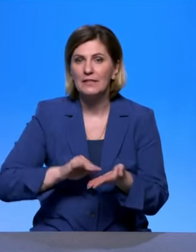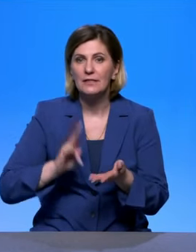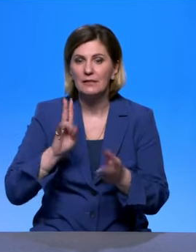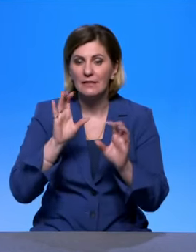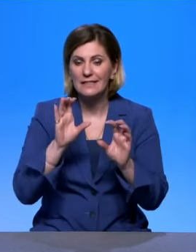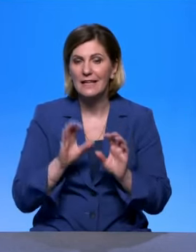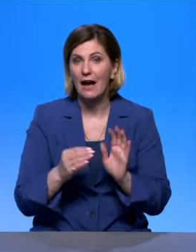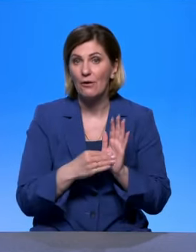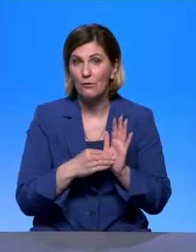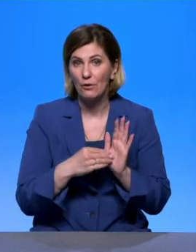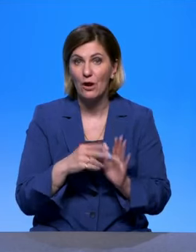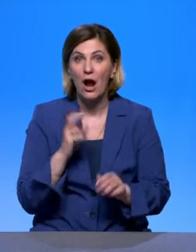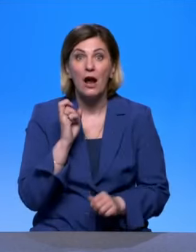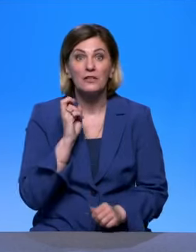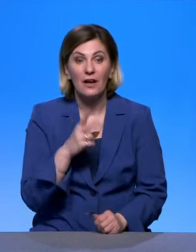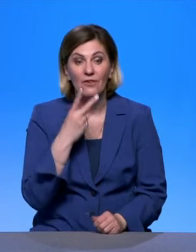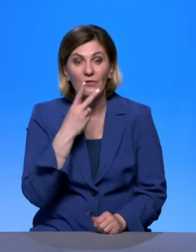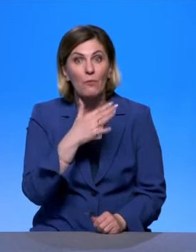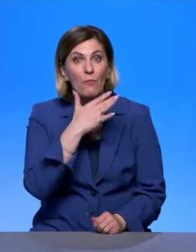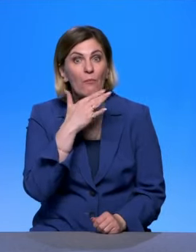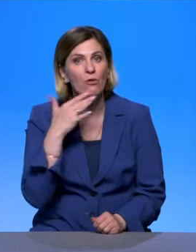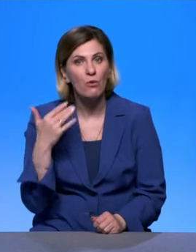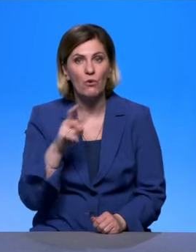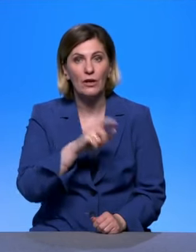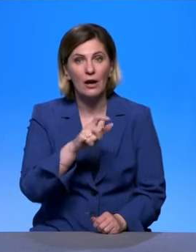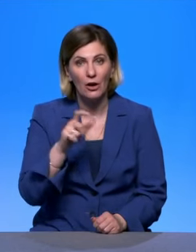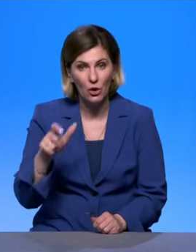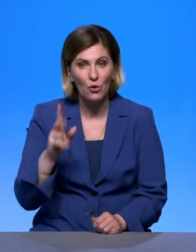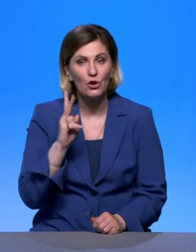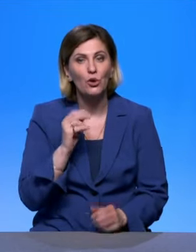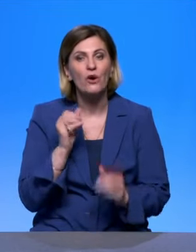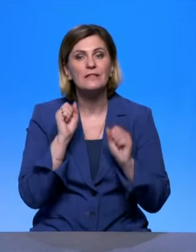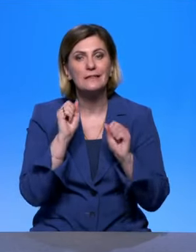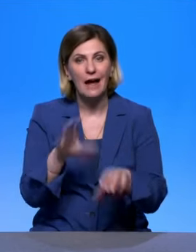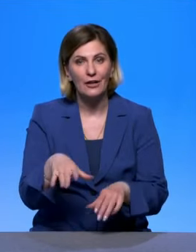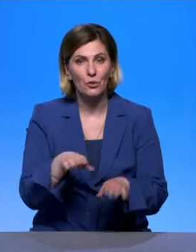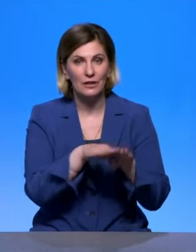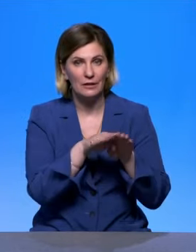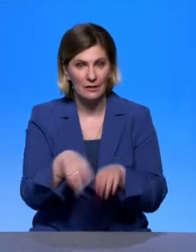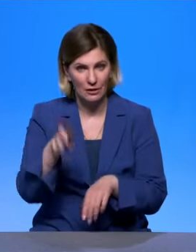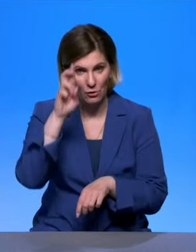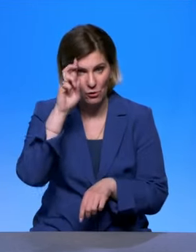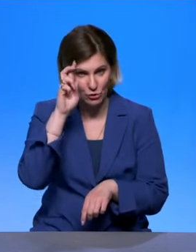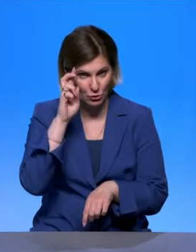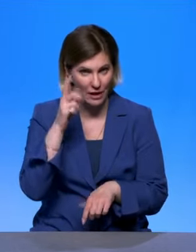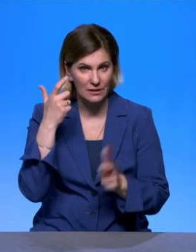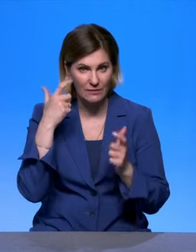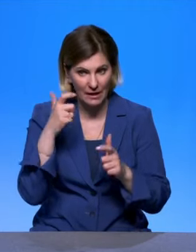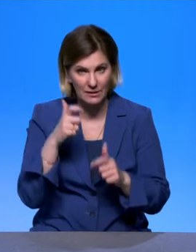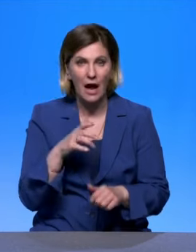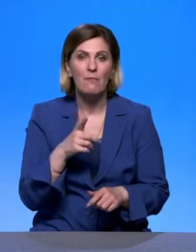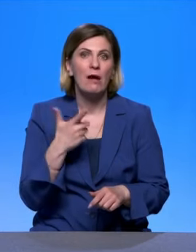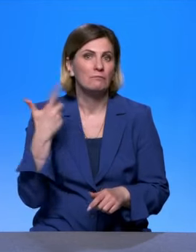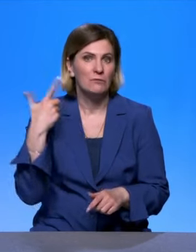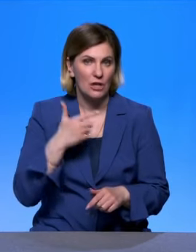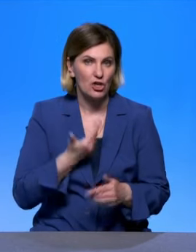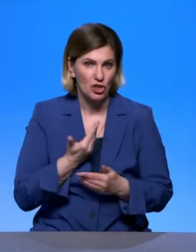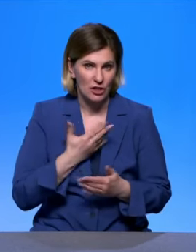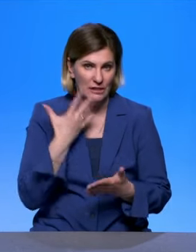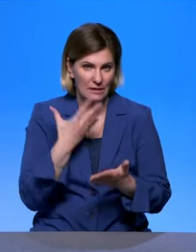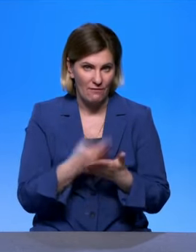годом наблюдается увеличение количества суицидов среди подростков, сдающих ЕГЭ. Так, в 23-м году случай зафиксирован в Брянской, Забайкальской областях, где несколько